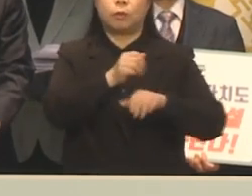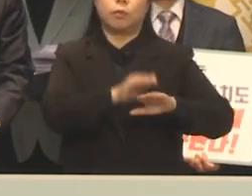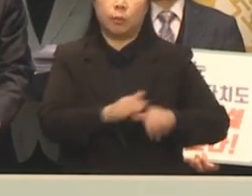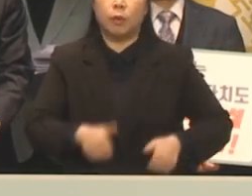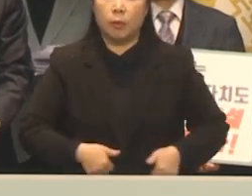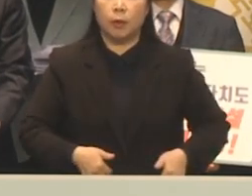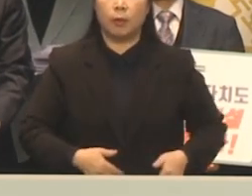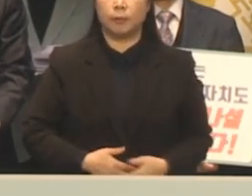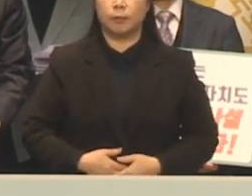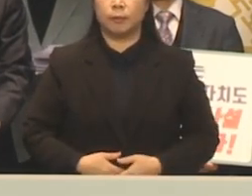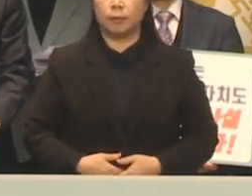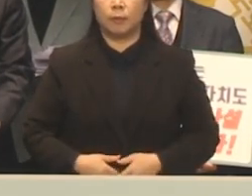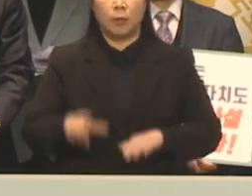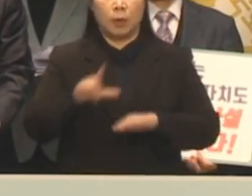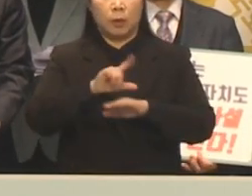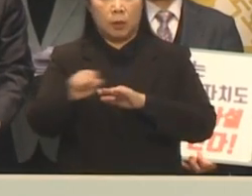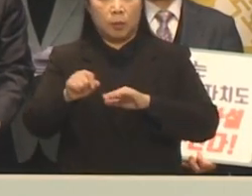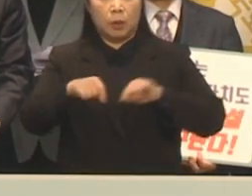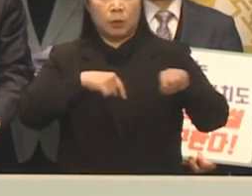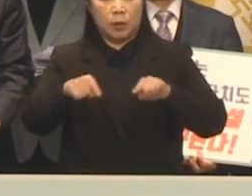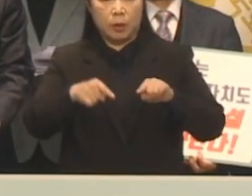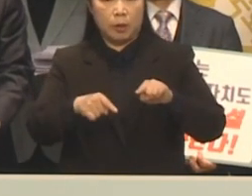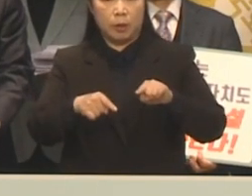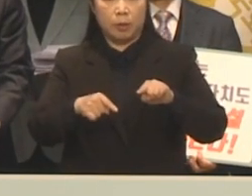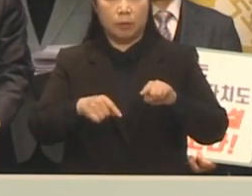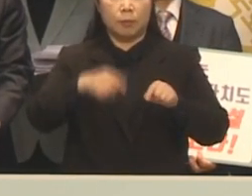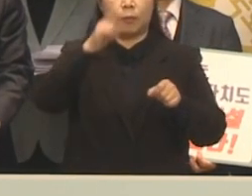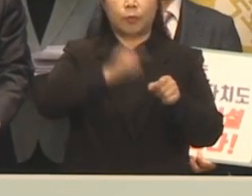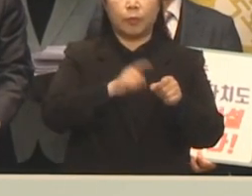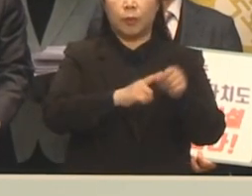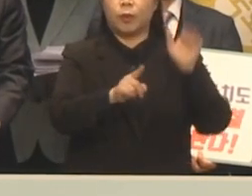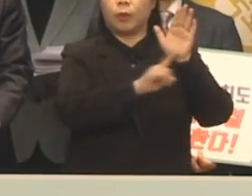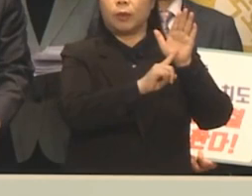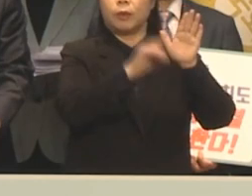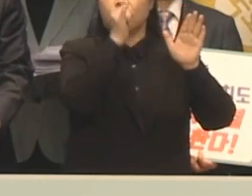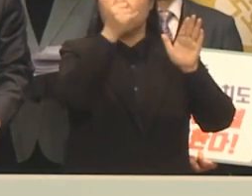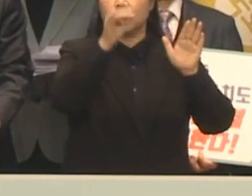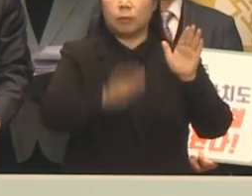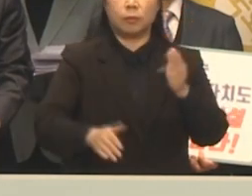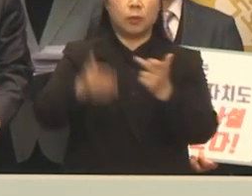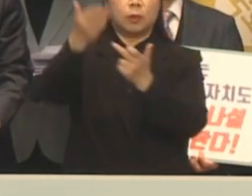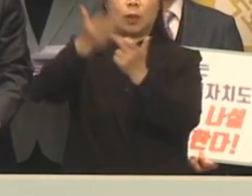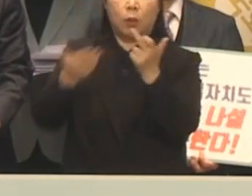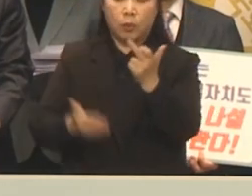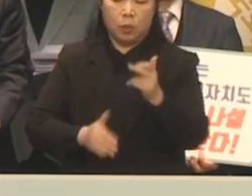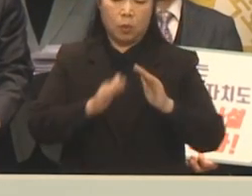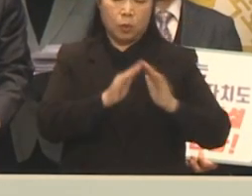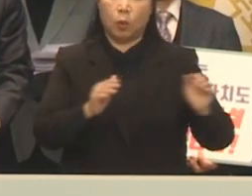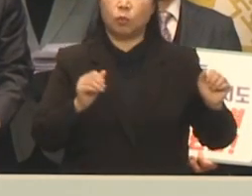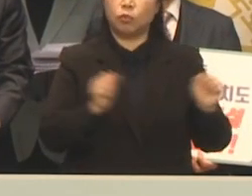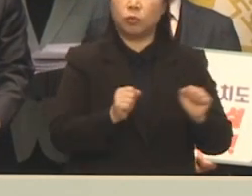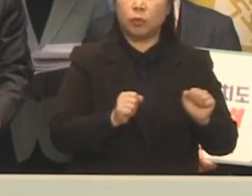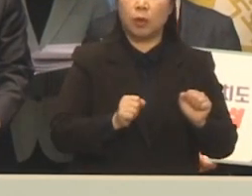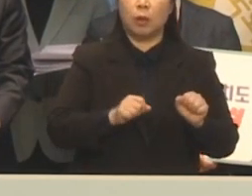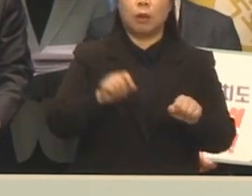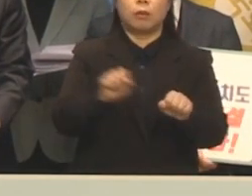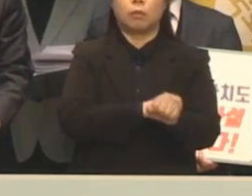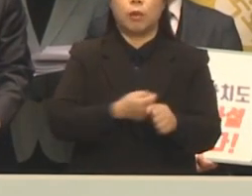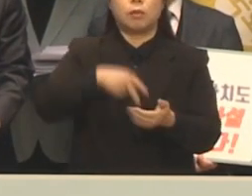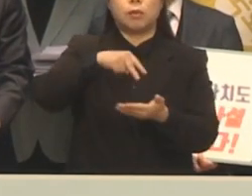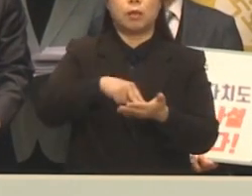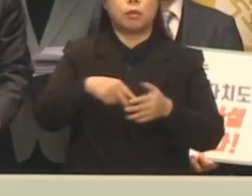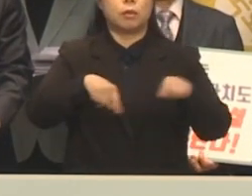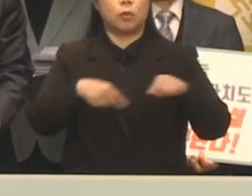지방시대를 국정과제로 표방하고 있는 우리 정부는 강원도와 전라북도를